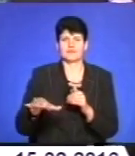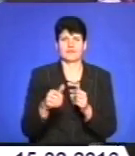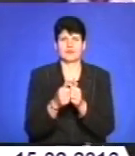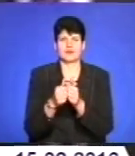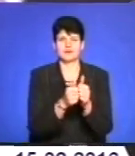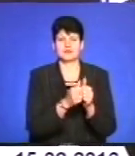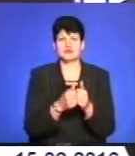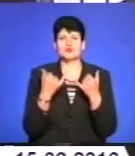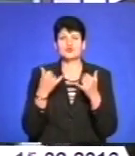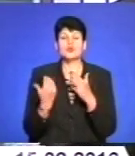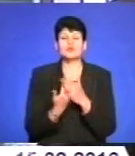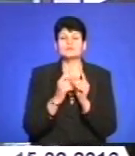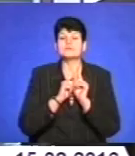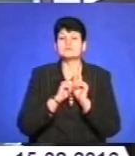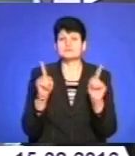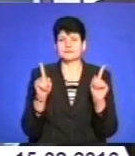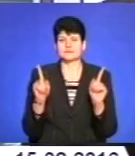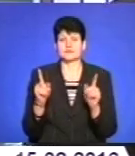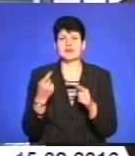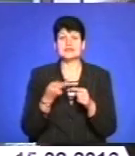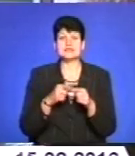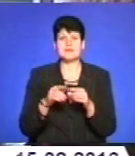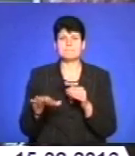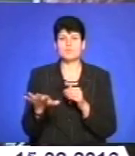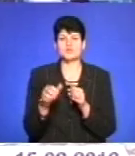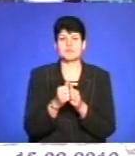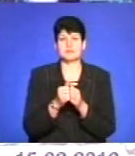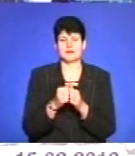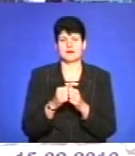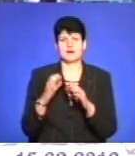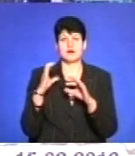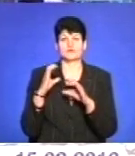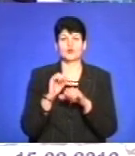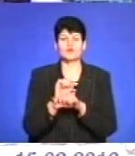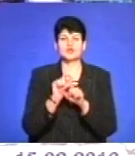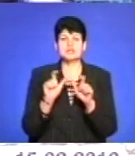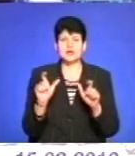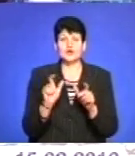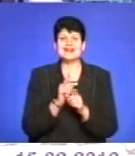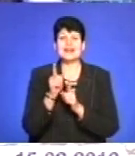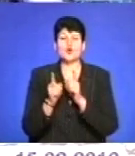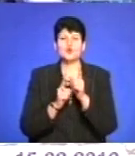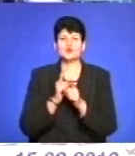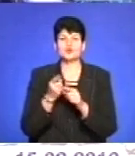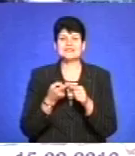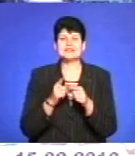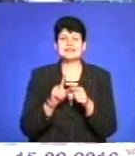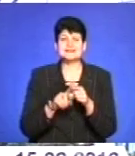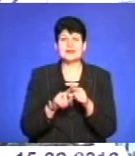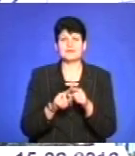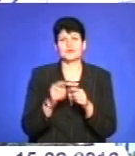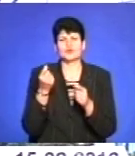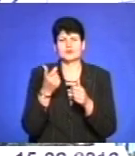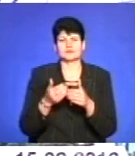повністю сьогодні зовсім нове лице автовокзалу і цієї площі біля автовокзалу. Реконструкція автовокзалу – це крок перетворити Тернопільщину